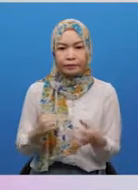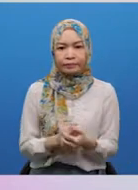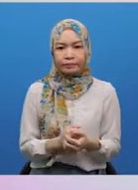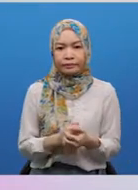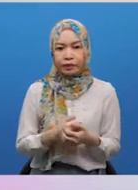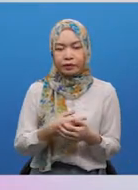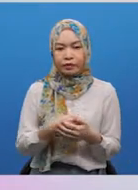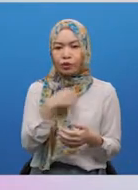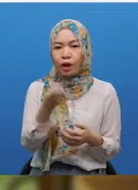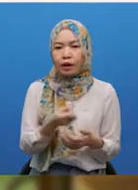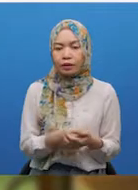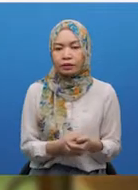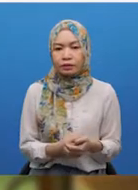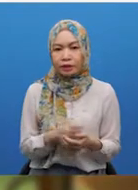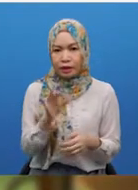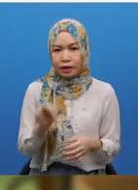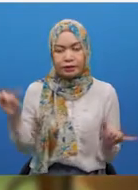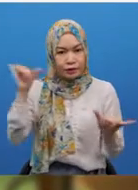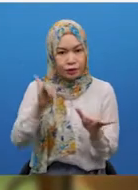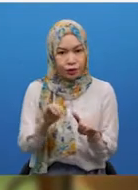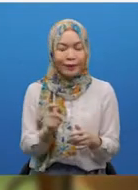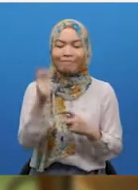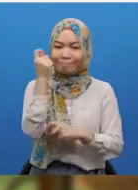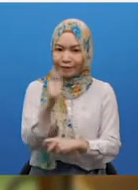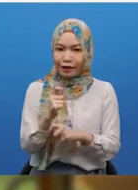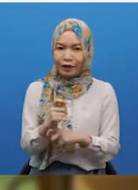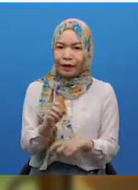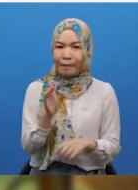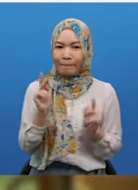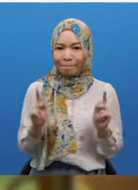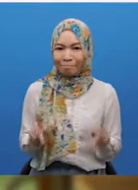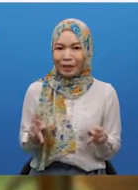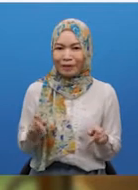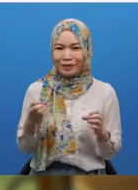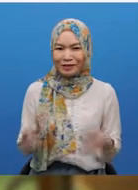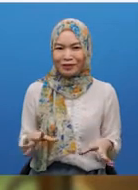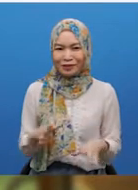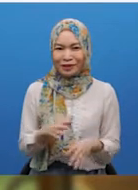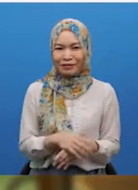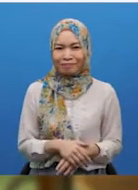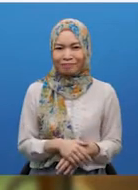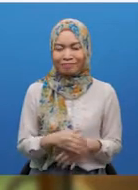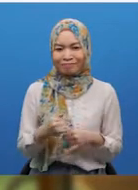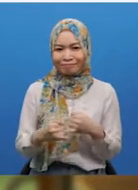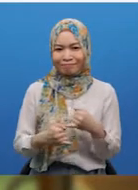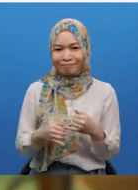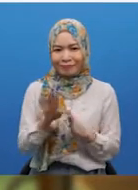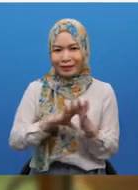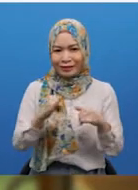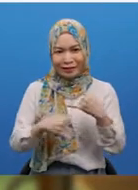sesuai. Cikgu ucapkan tahniah kerana pelajar telah berjaya menjawab soalan ini dengan tepat.